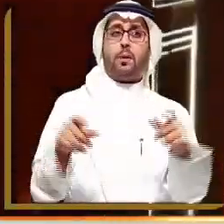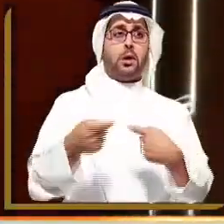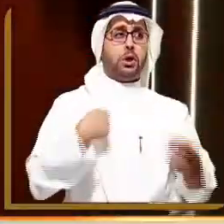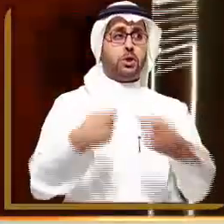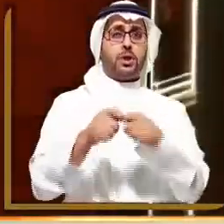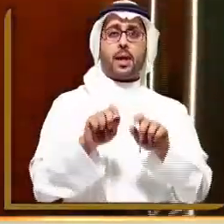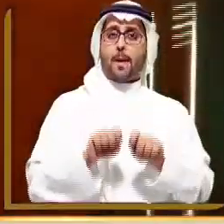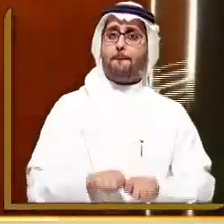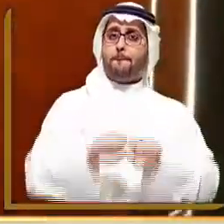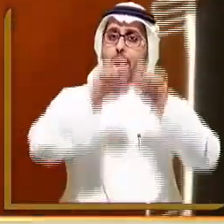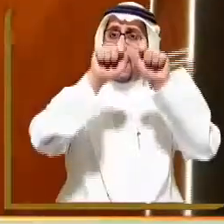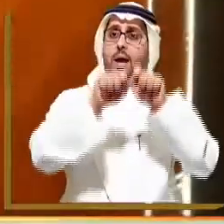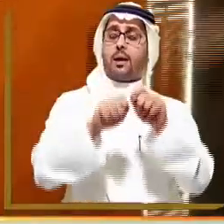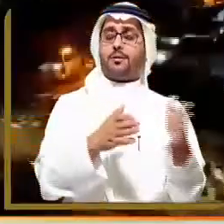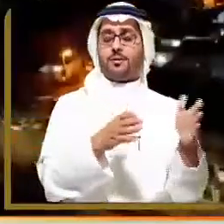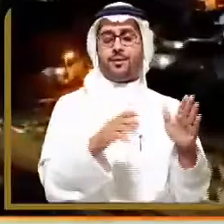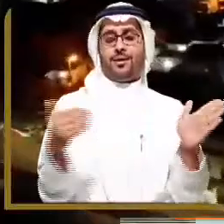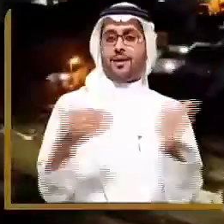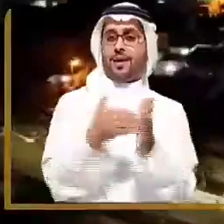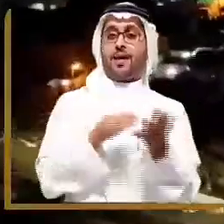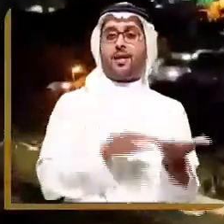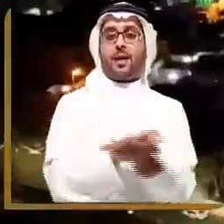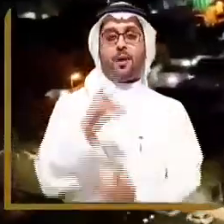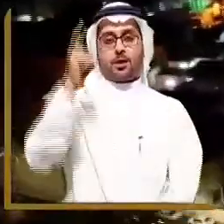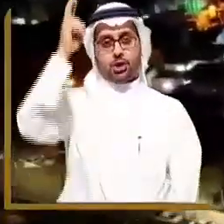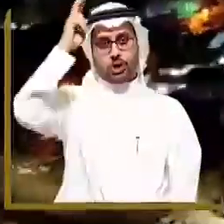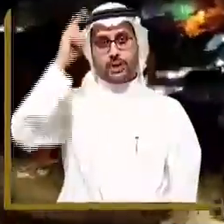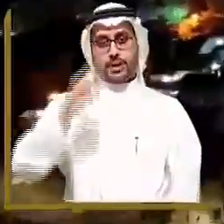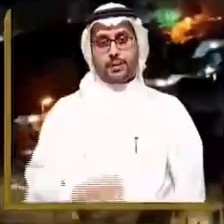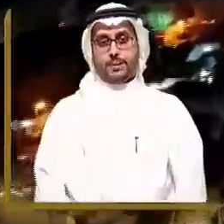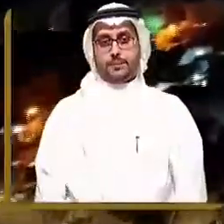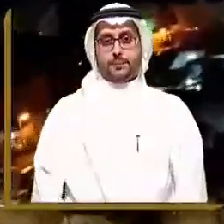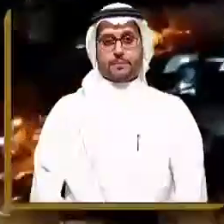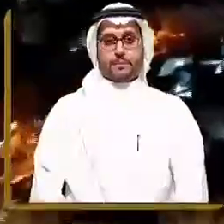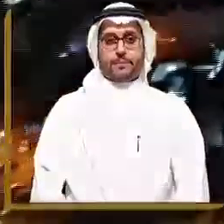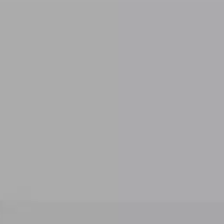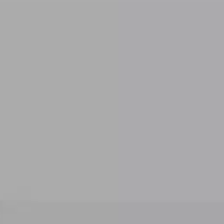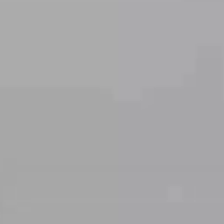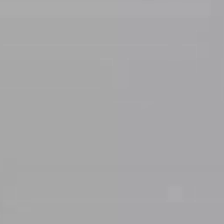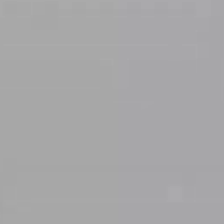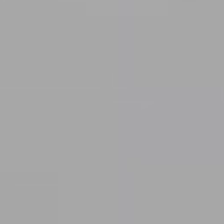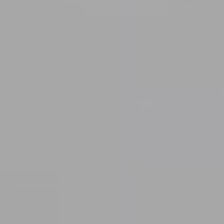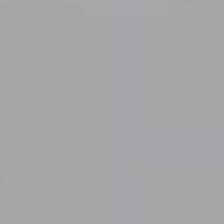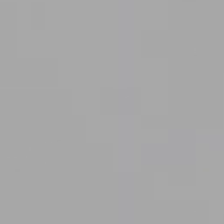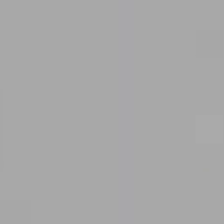التجارية. عبد الله الفيفي، محافظة أبو عريش.